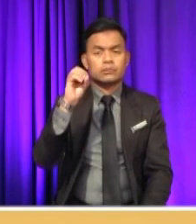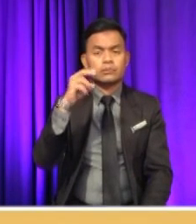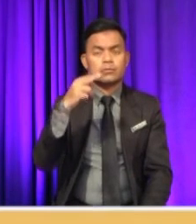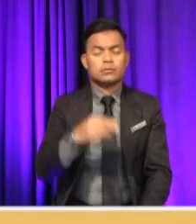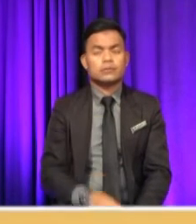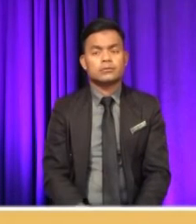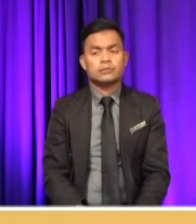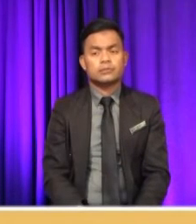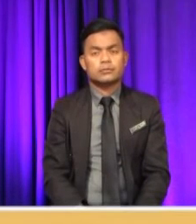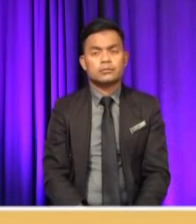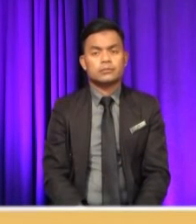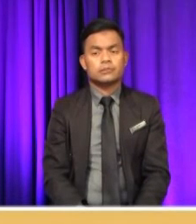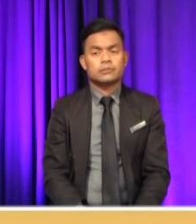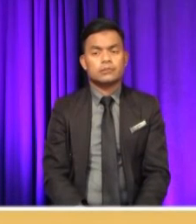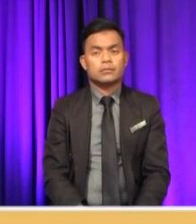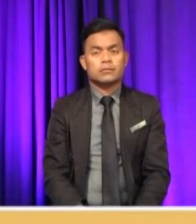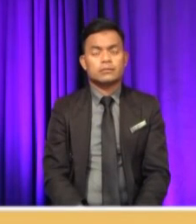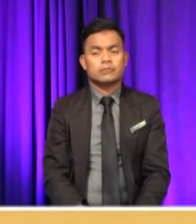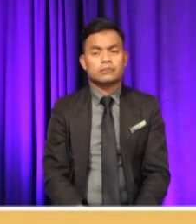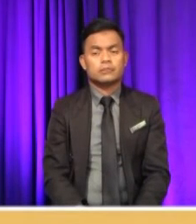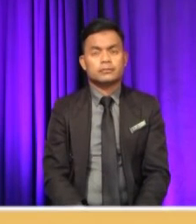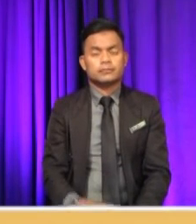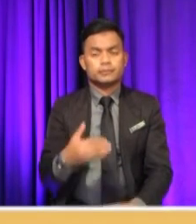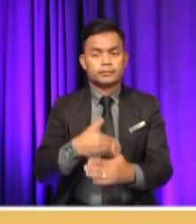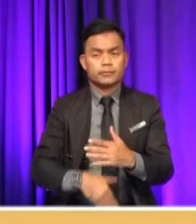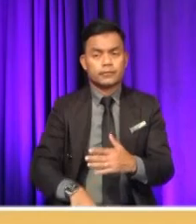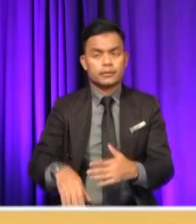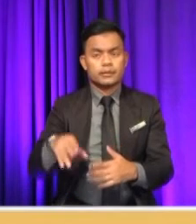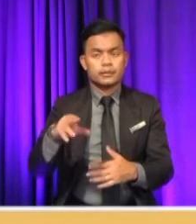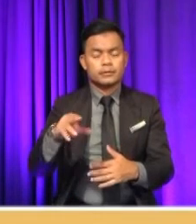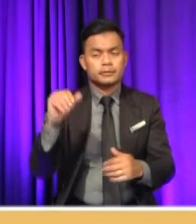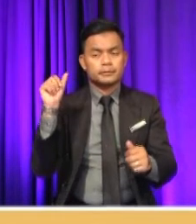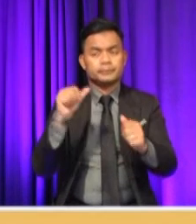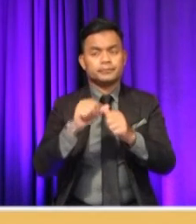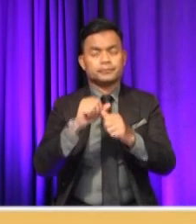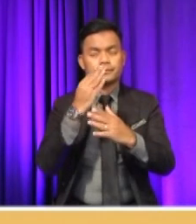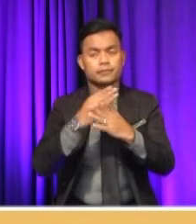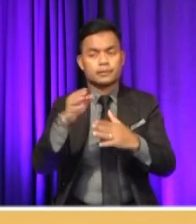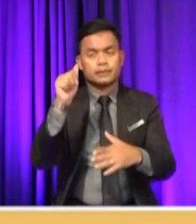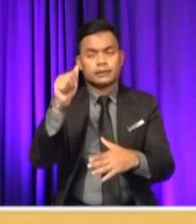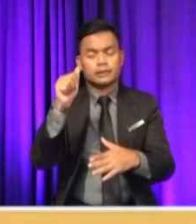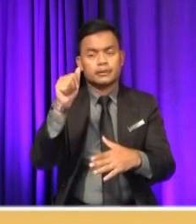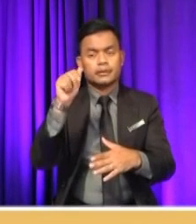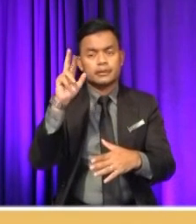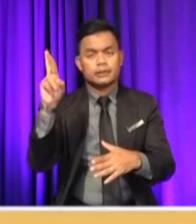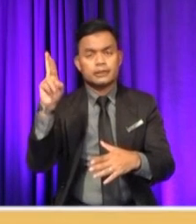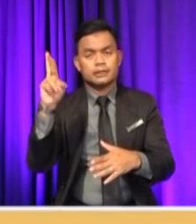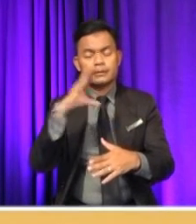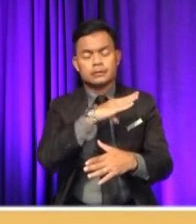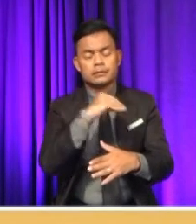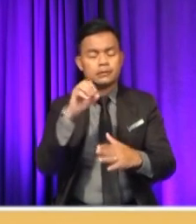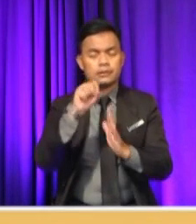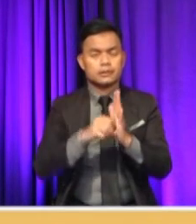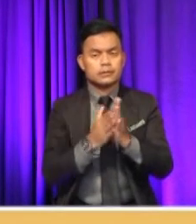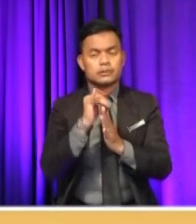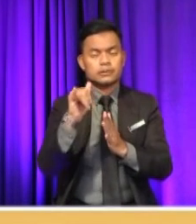Okey, jadi udara termampat pada bahagian Y2 masuk ke injak kawalan berarah melalui bahagian A ke R dan seterusnya ke penyenyap.